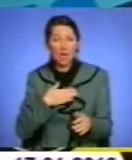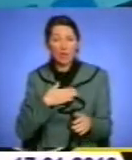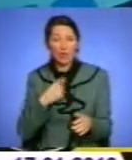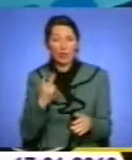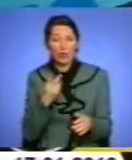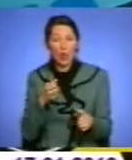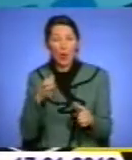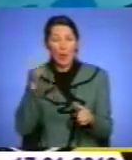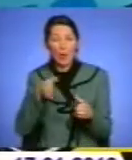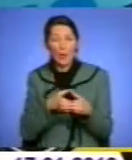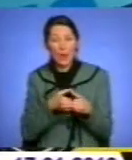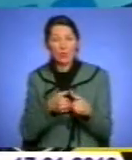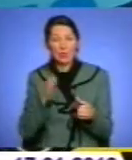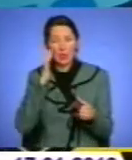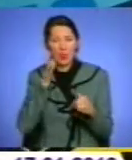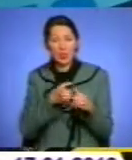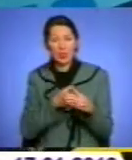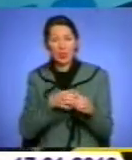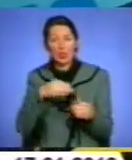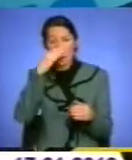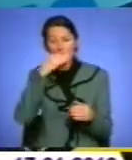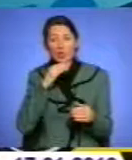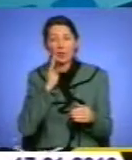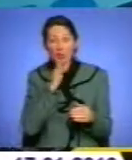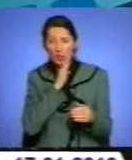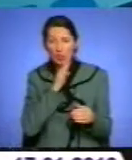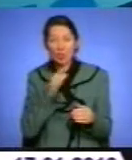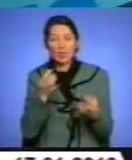двох партій, партії «Батьківщина» і партії «Свобода»,